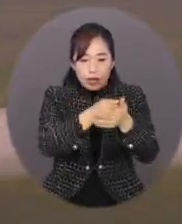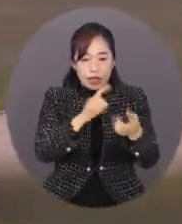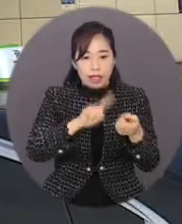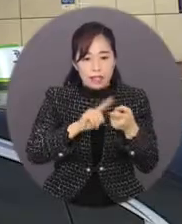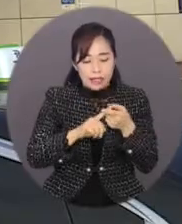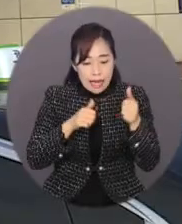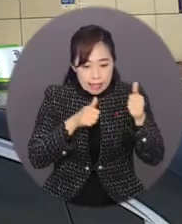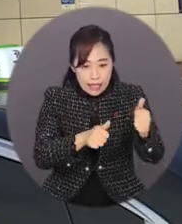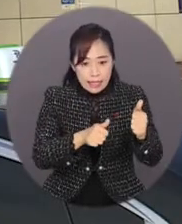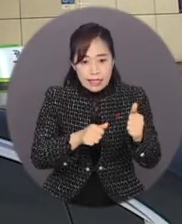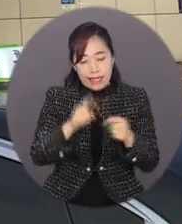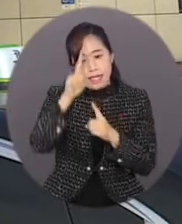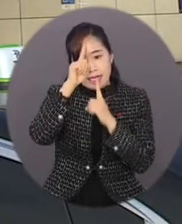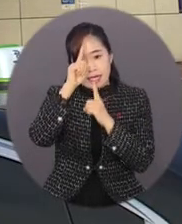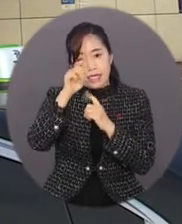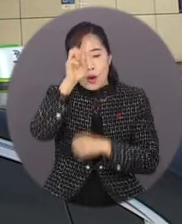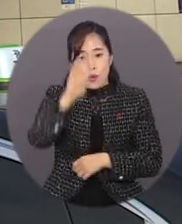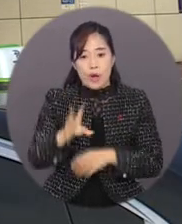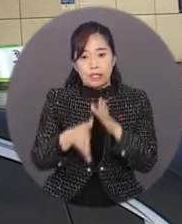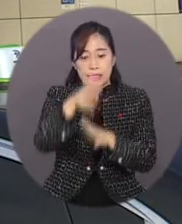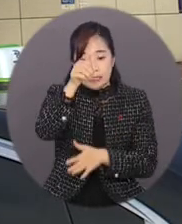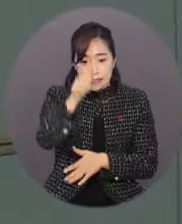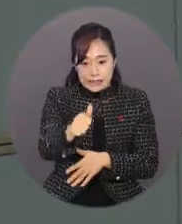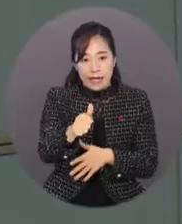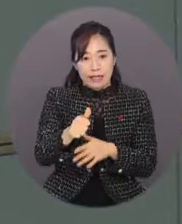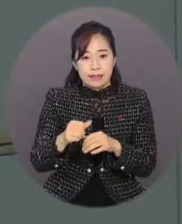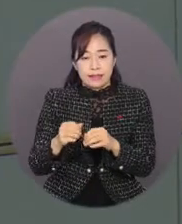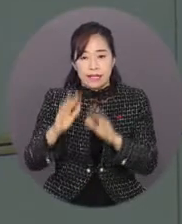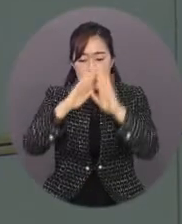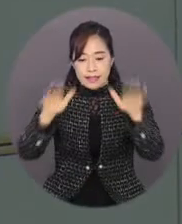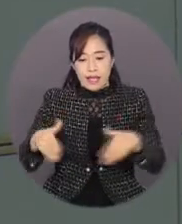광주시장의 발언에 반발해 전라남도가 참여를